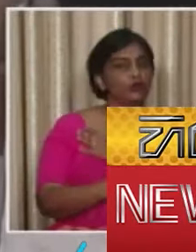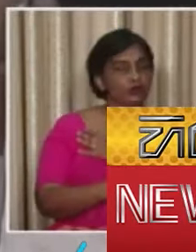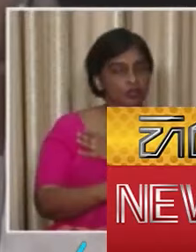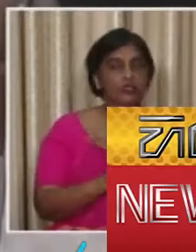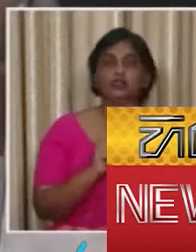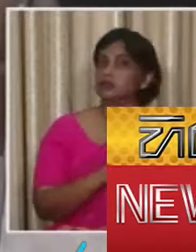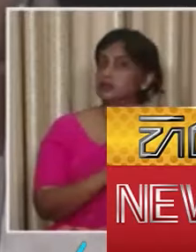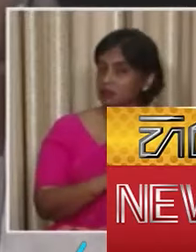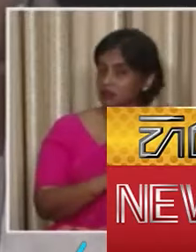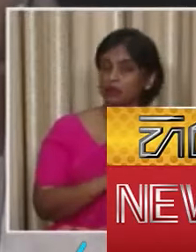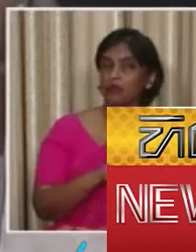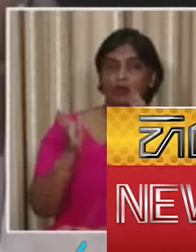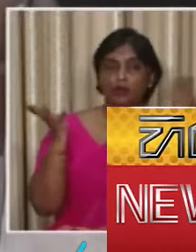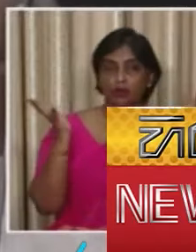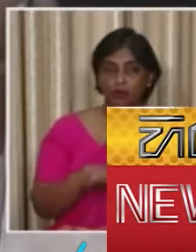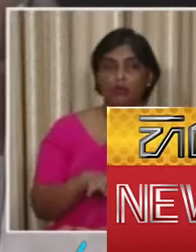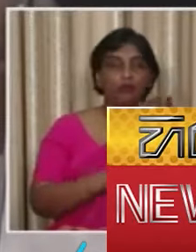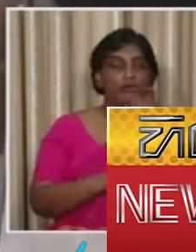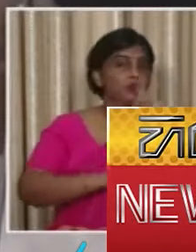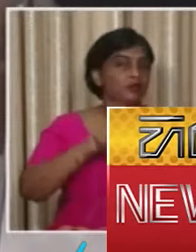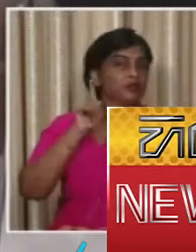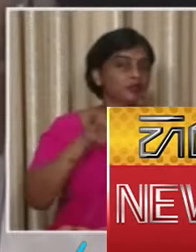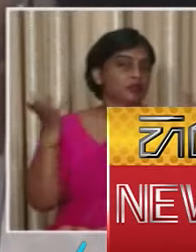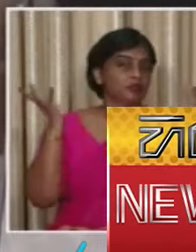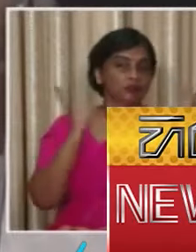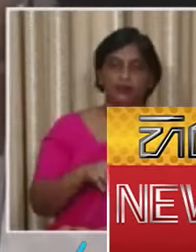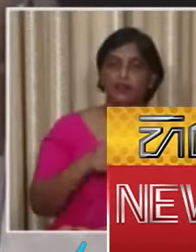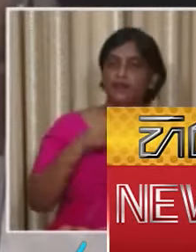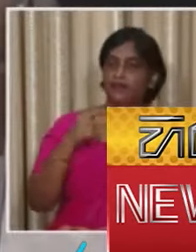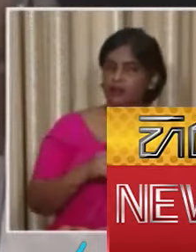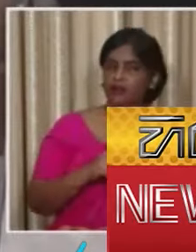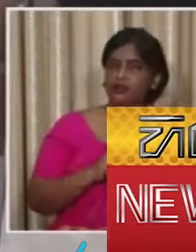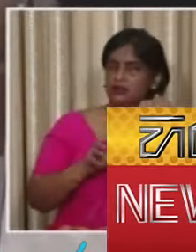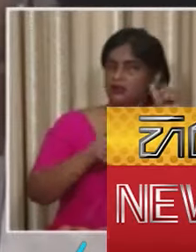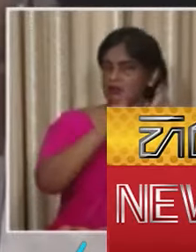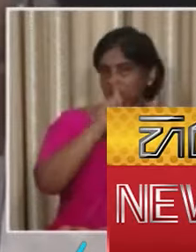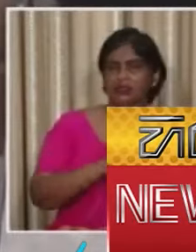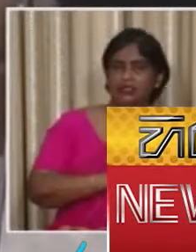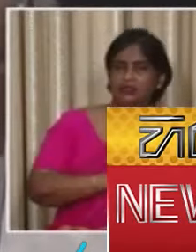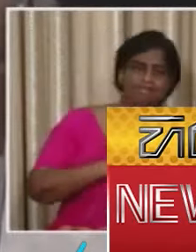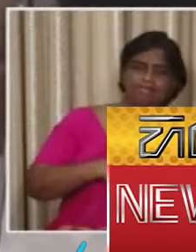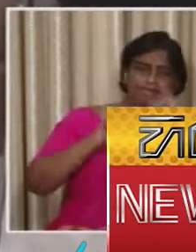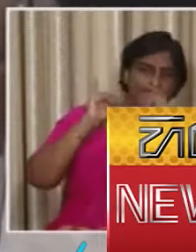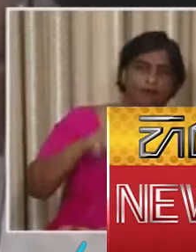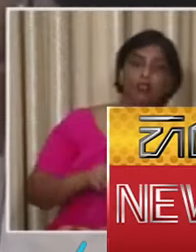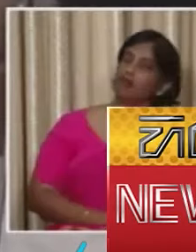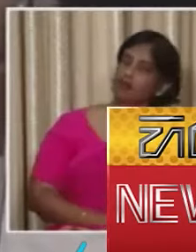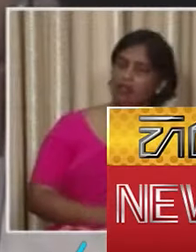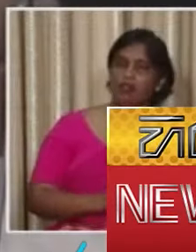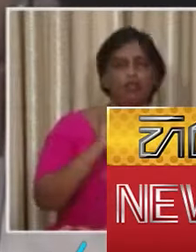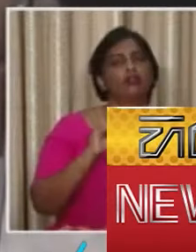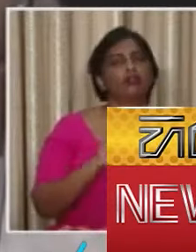රාජපක්ෂ ජනාධිපතිවරයා කැඳ වූ සර්වපාක්ෂික සාකච්ඡා විපක්ෂයේ යම් යම් කණ්ඩායම් වර්ජනය කරද්දී මම තනි මන්ත්‍රියෙක්